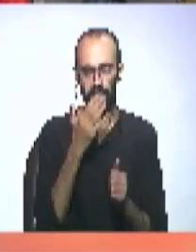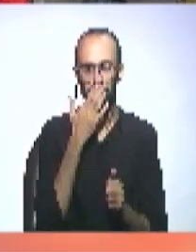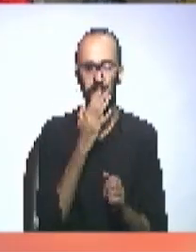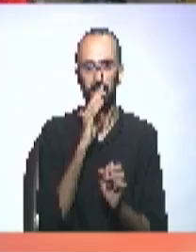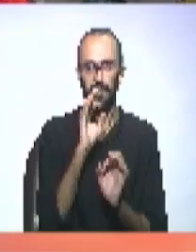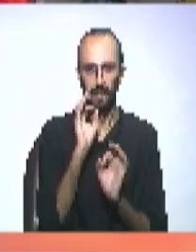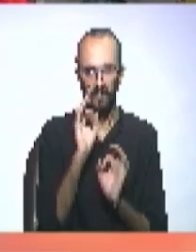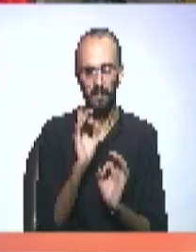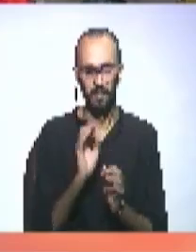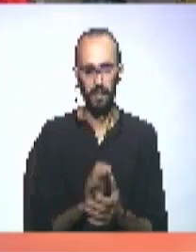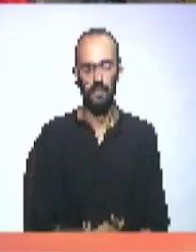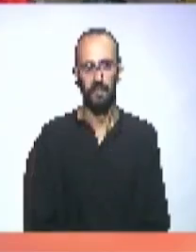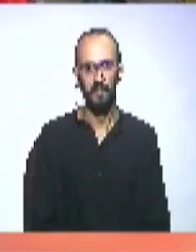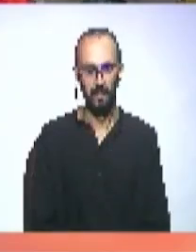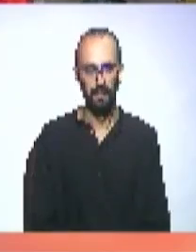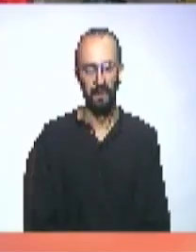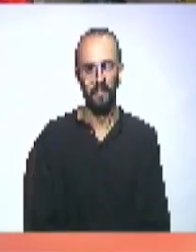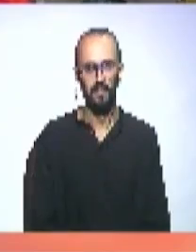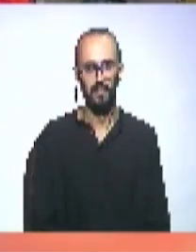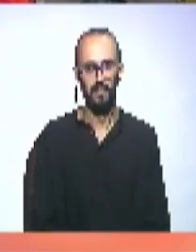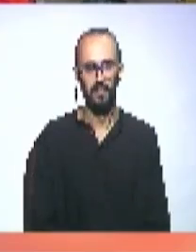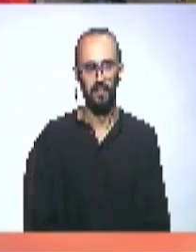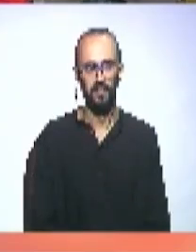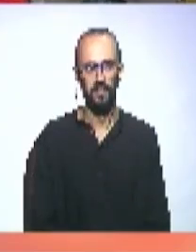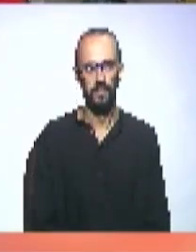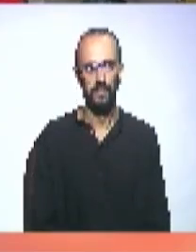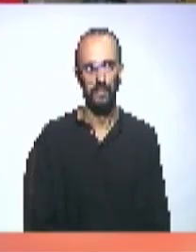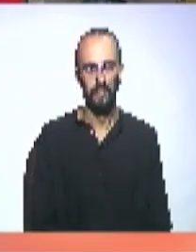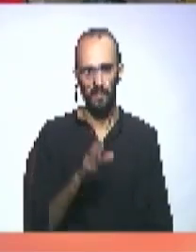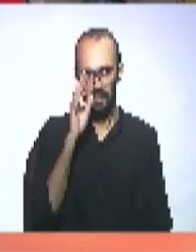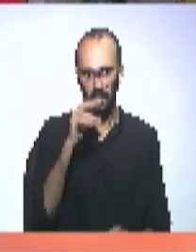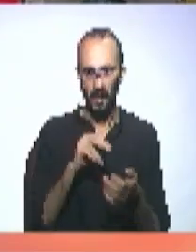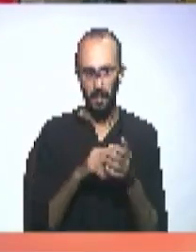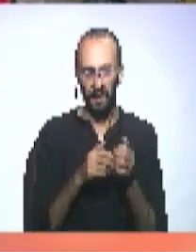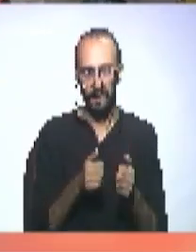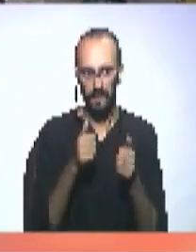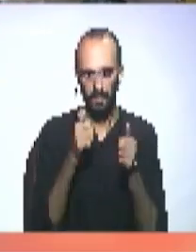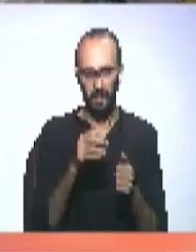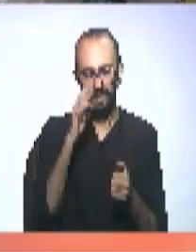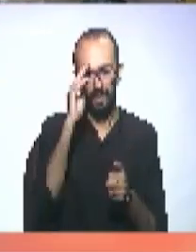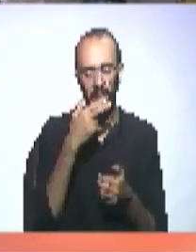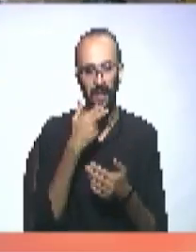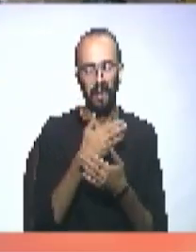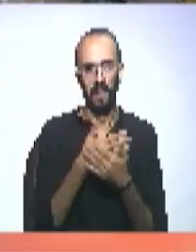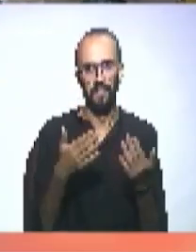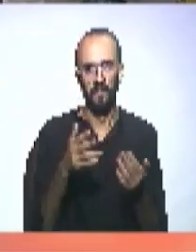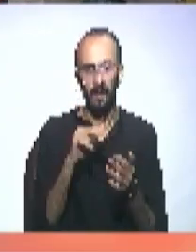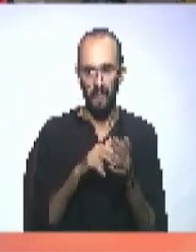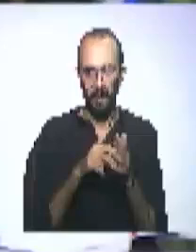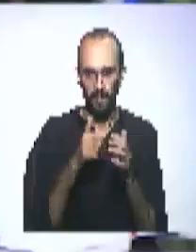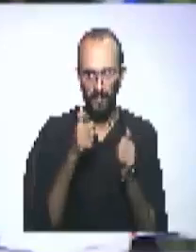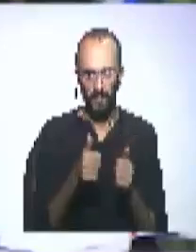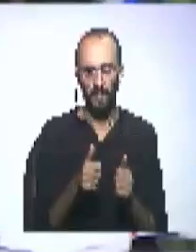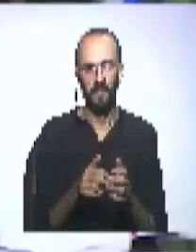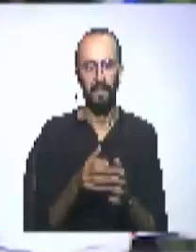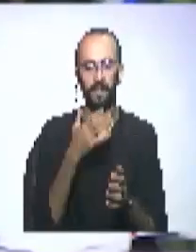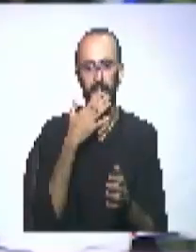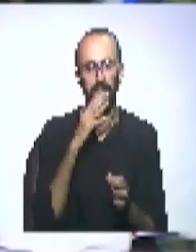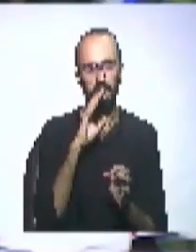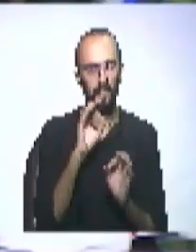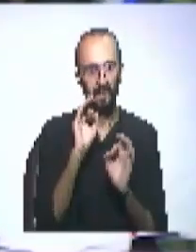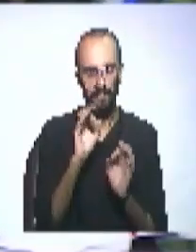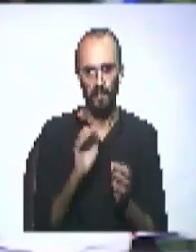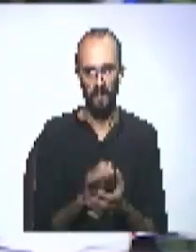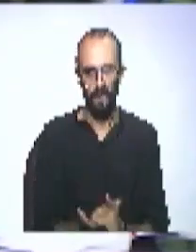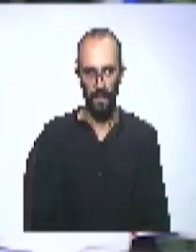لله. اتفضل شيف سامح معاك. إزيك يا شيف عامل إيه؟ يا مساء الفل. إزيك يا أستاذ مينا؟ عامل إيه